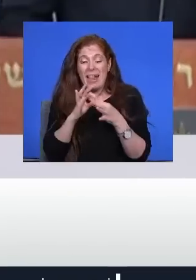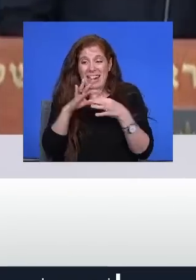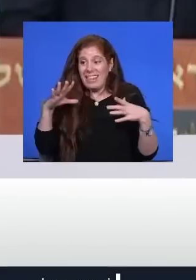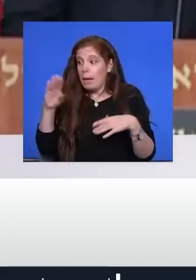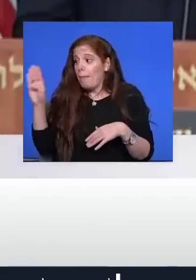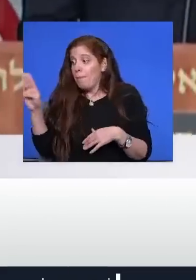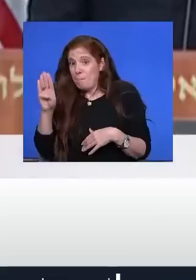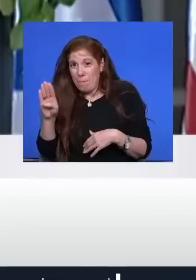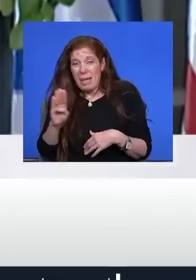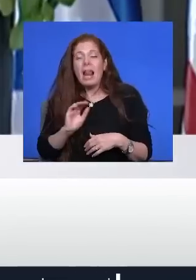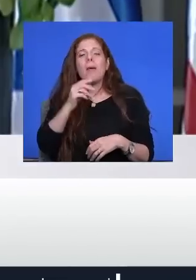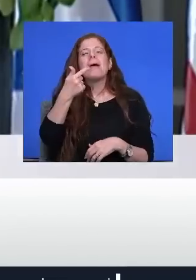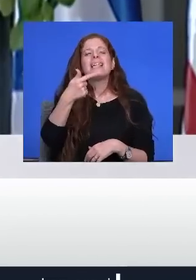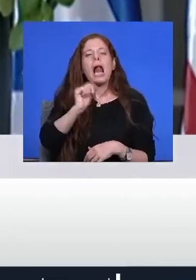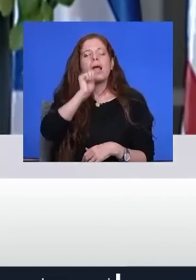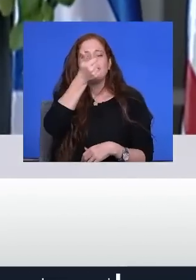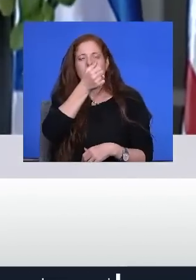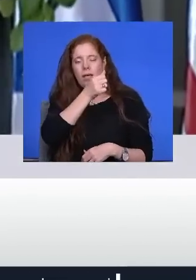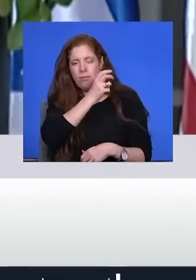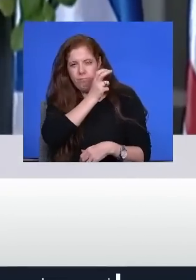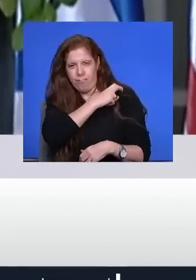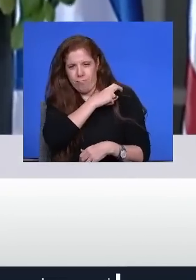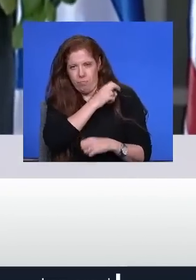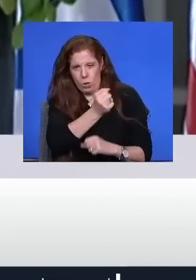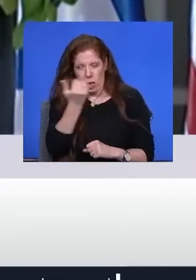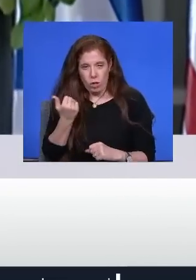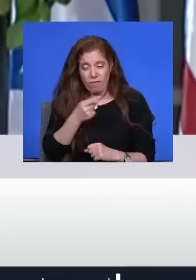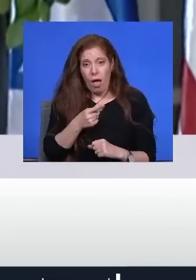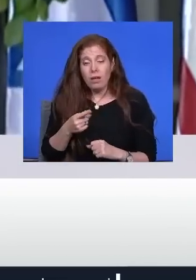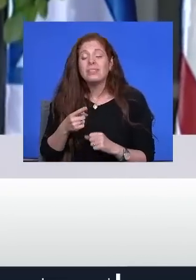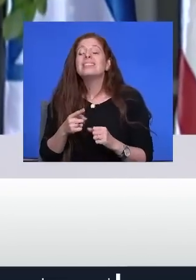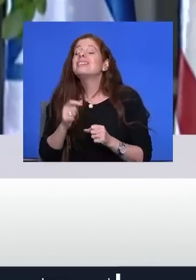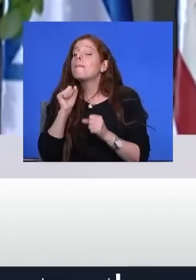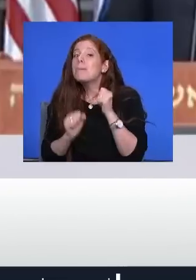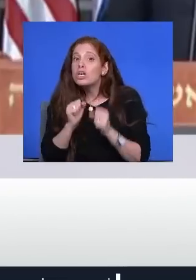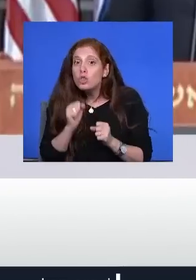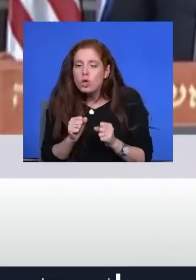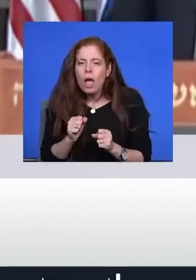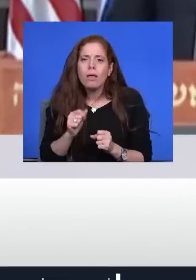מאוד מקשה על מערכת הביטחון הישראלית ושליחיה בארצות הברית לבוא למערכת